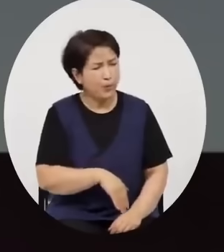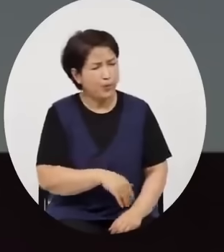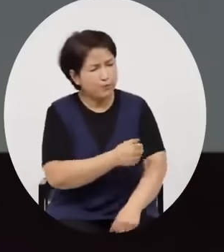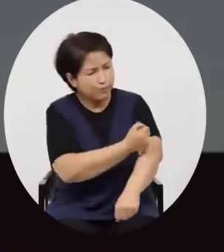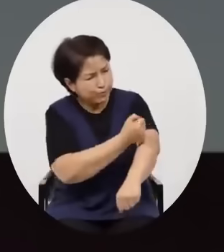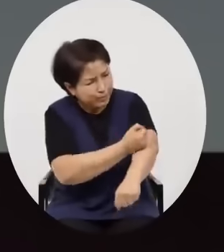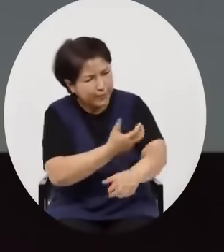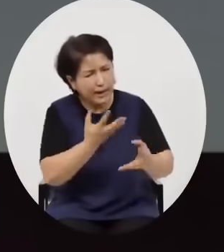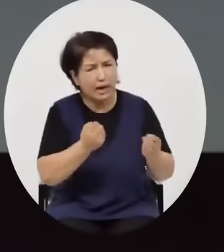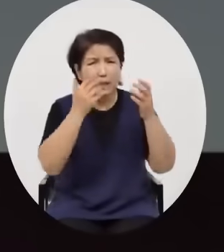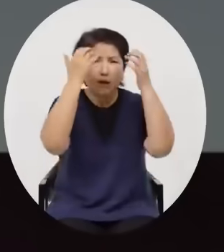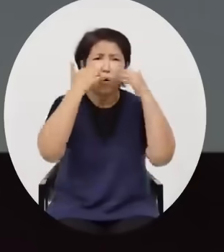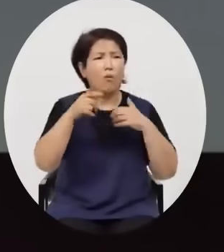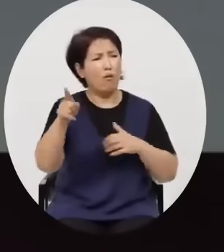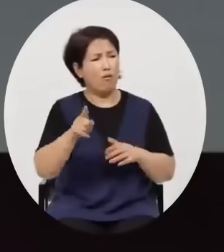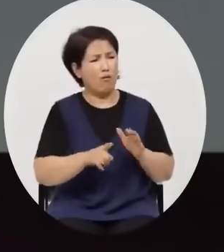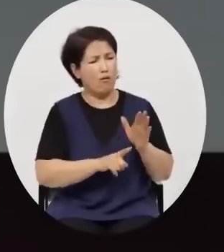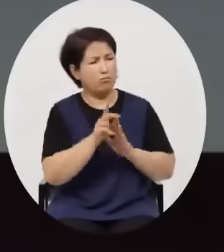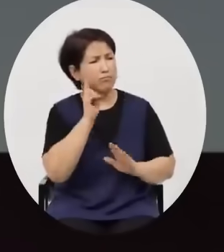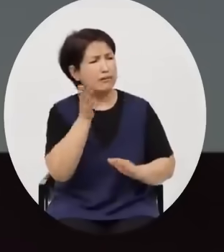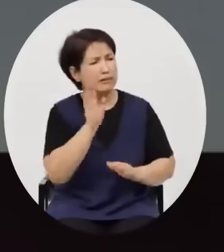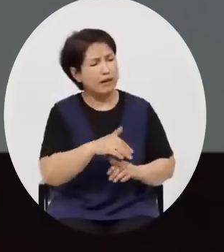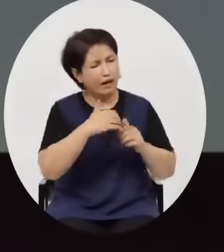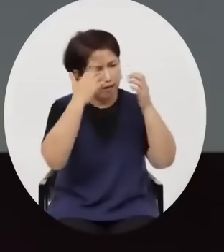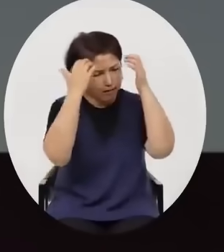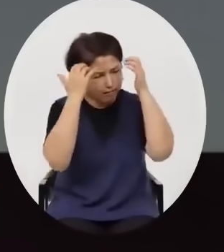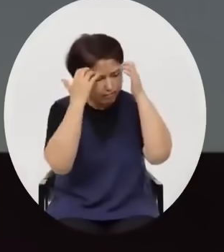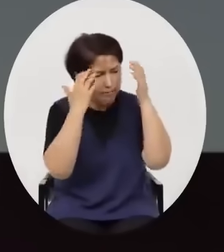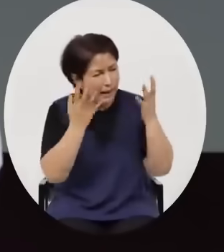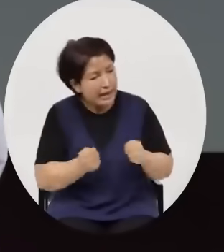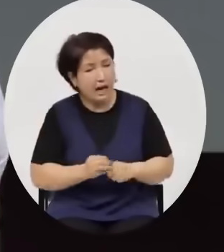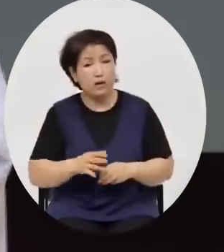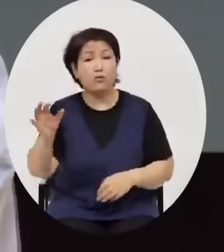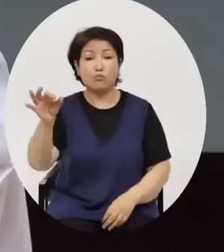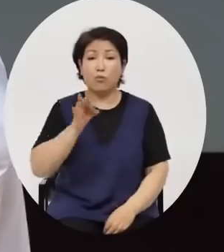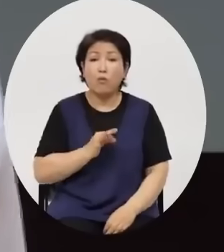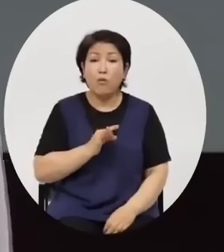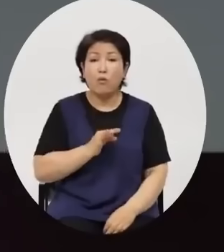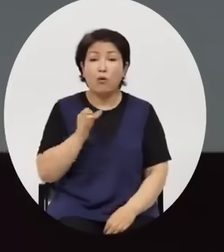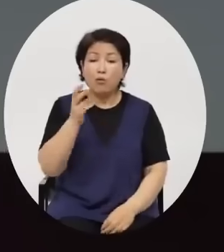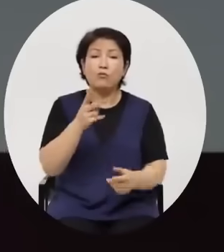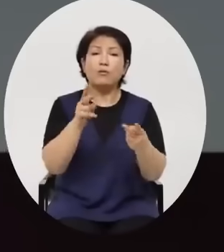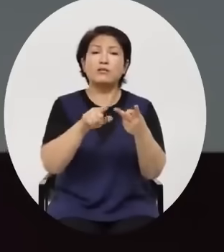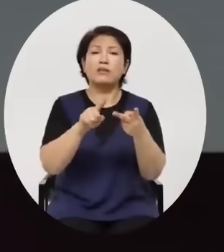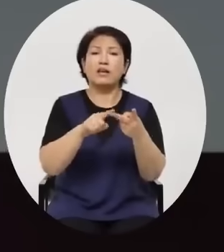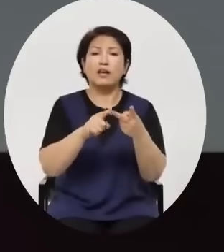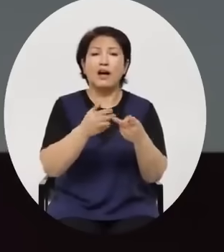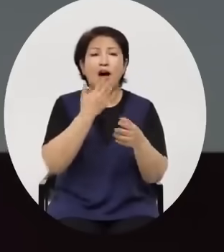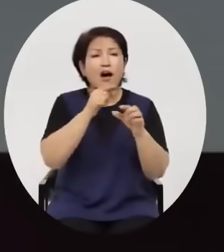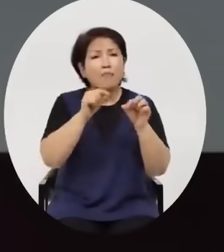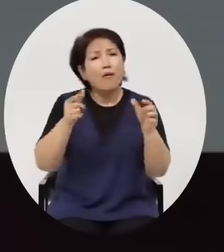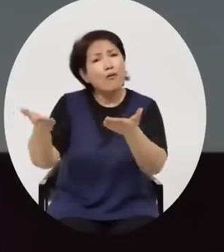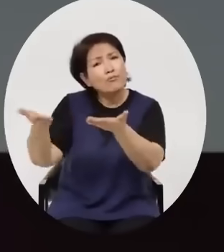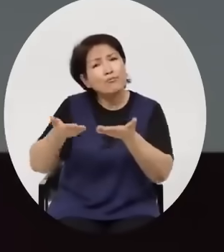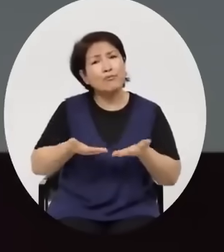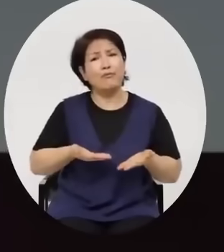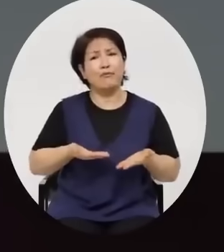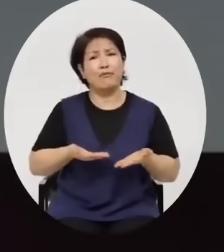처사님 수고하십니다. 이 더운데. 이러면서 돈을 주고 가는 사람이 있고. 또 어떤 사람은 계속 또 먹을 거를